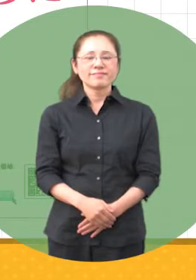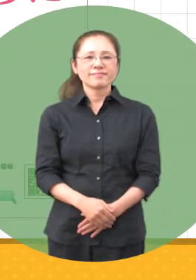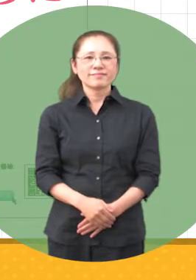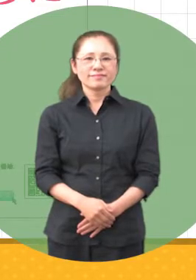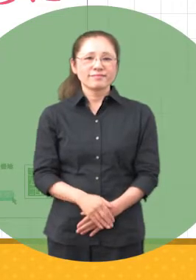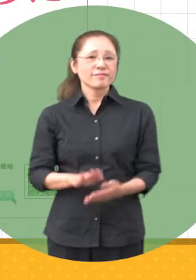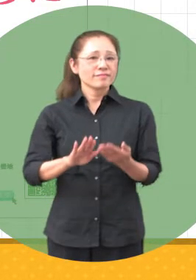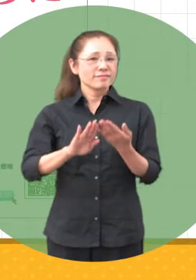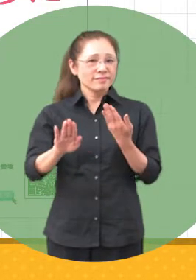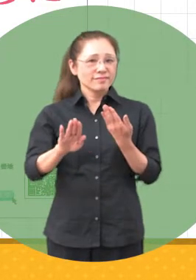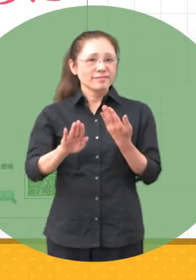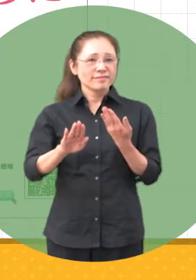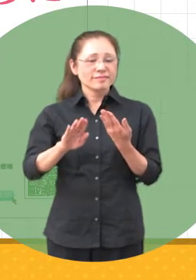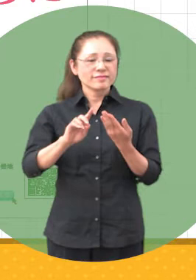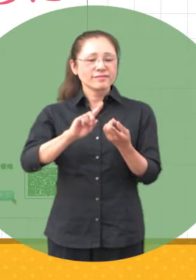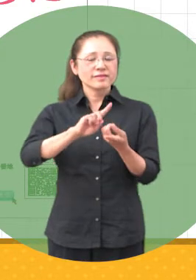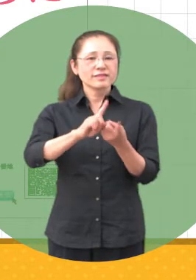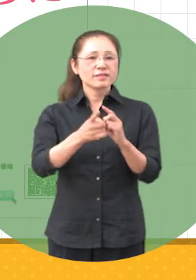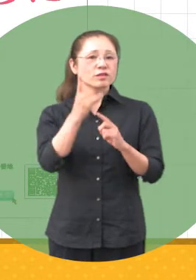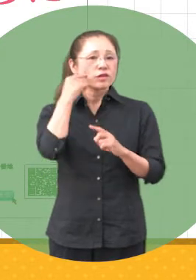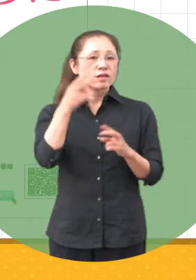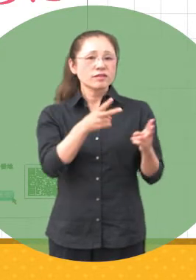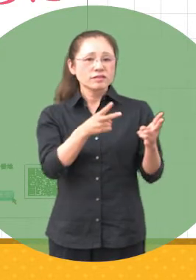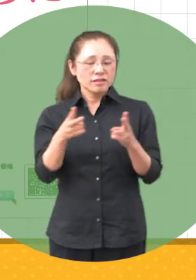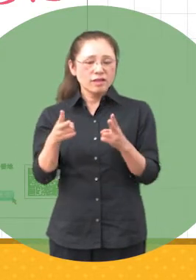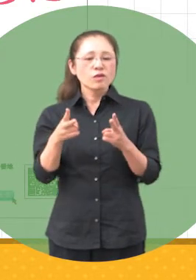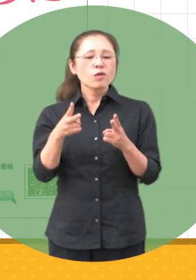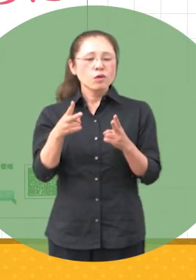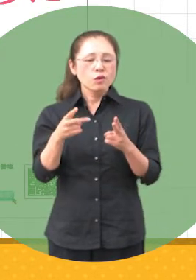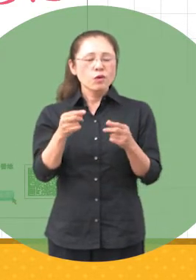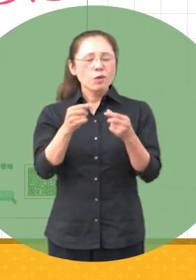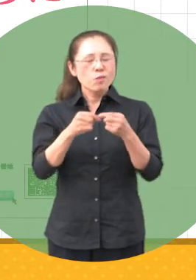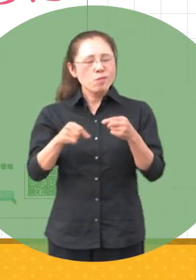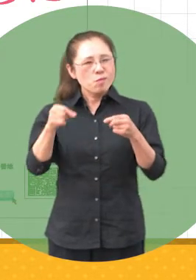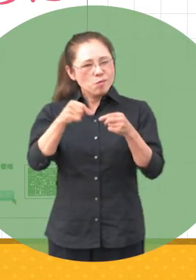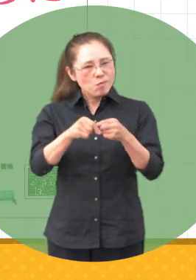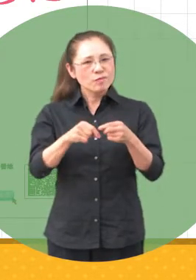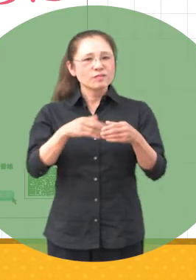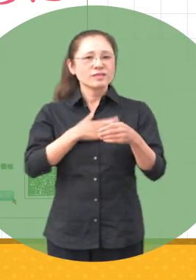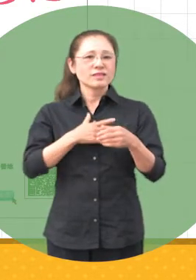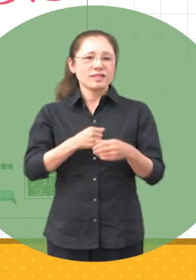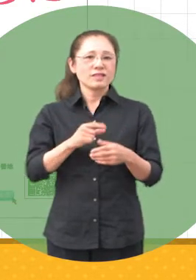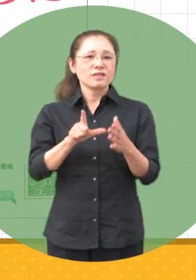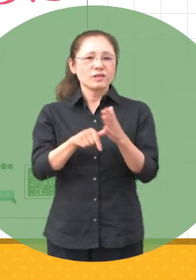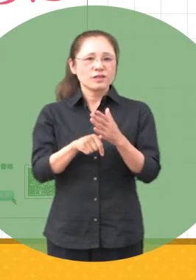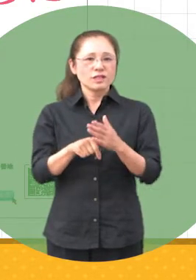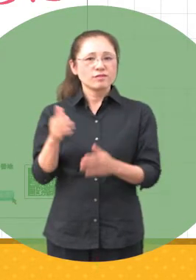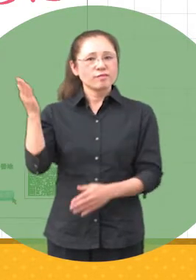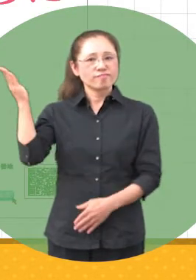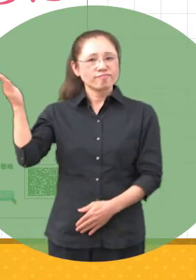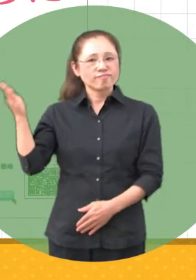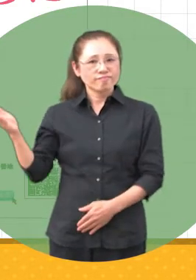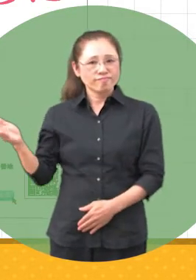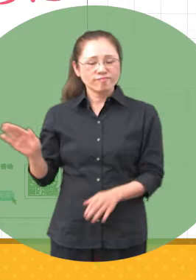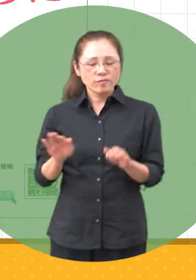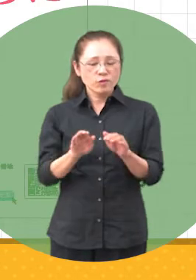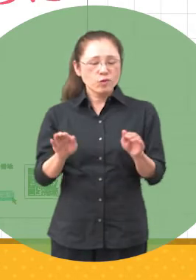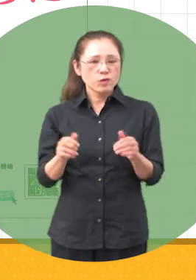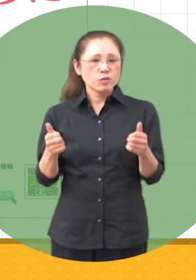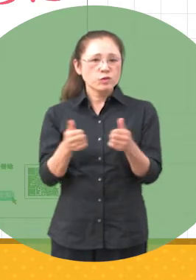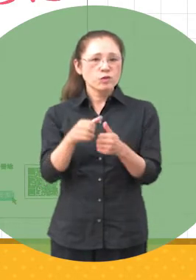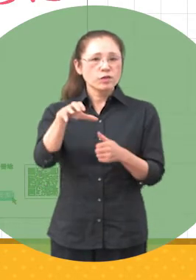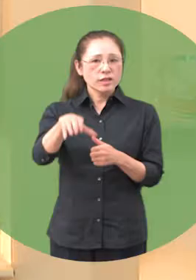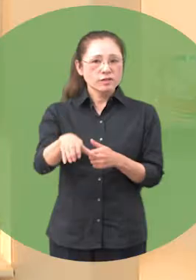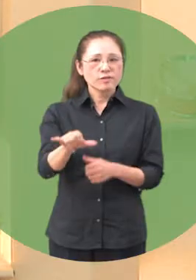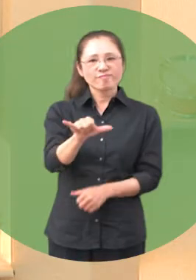その他里親制度についてもっと知りたいという方は、ご覧の各児童相談所へお問い合わせください